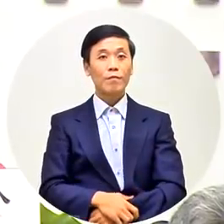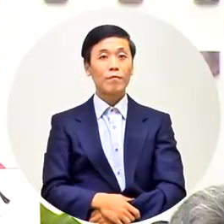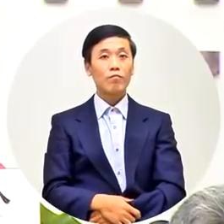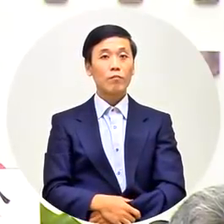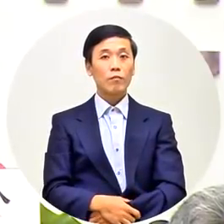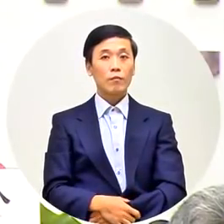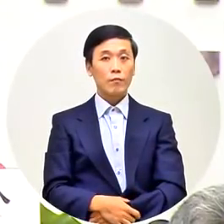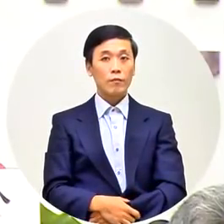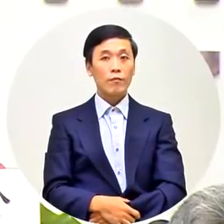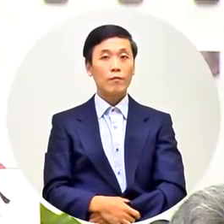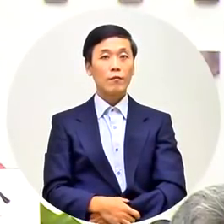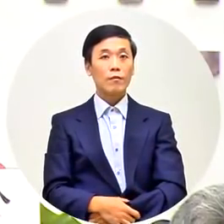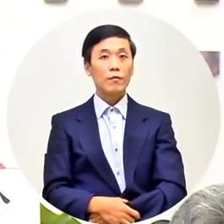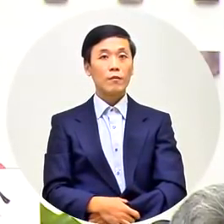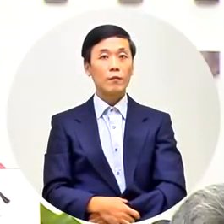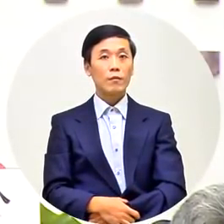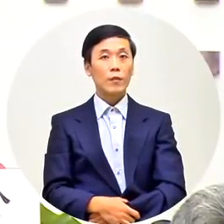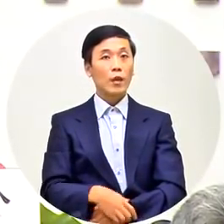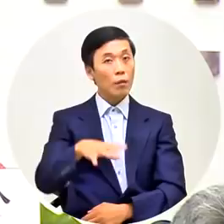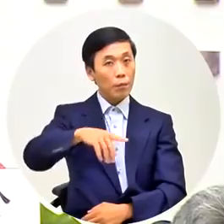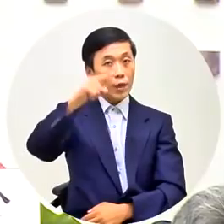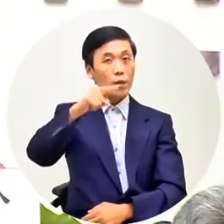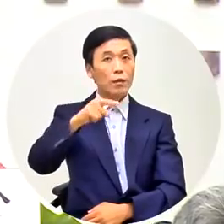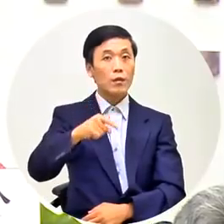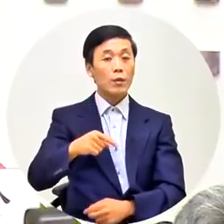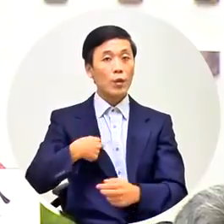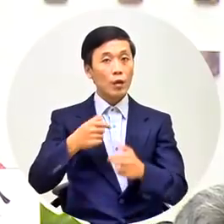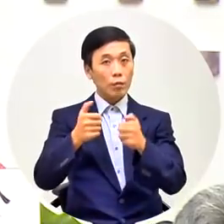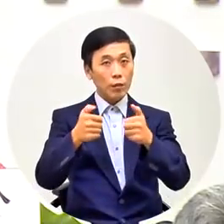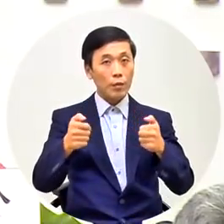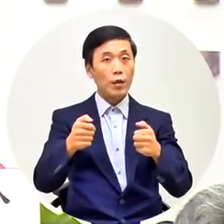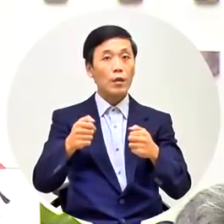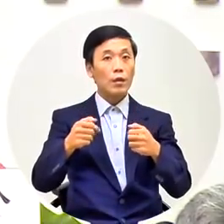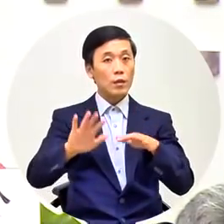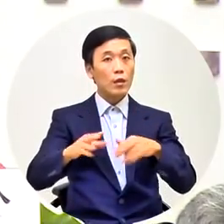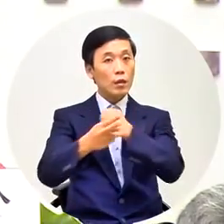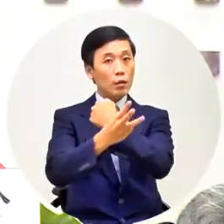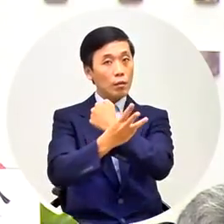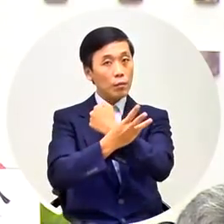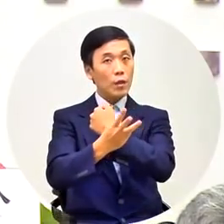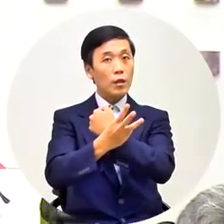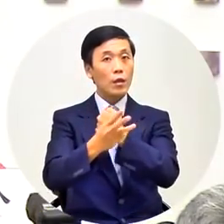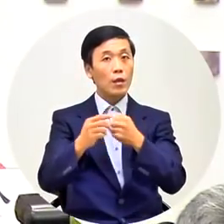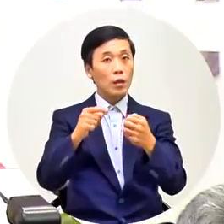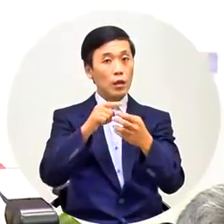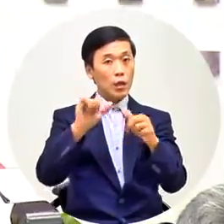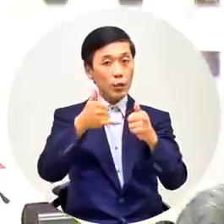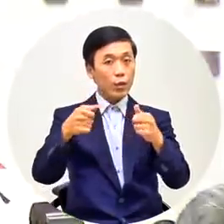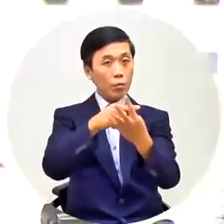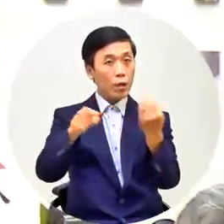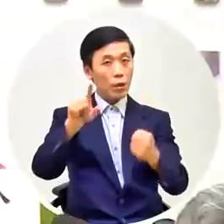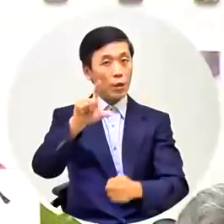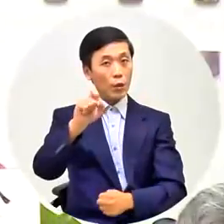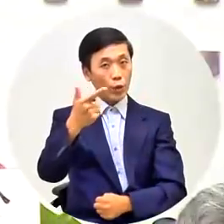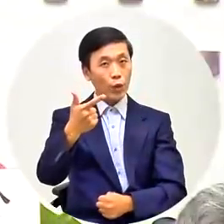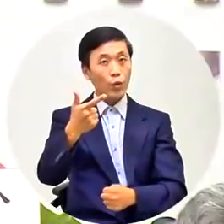啊，首先啊，感谢咱第三届，咱66席议员高票顺利当选，啊，